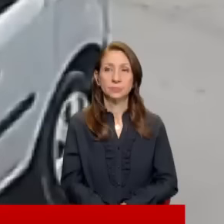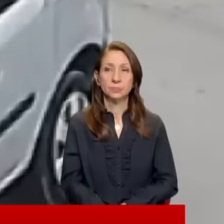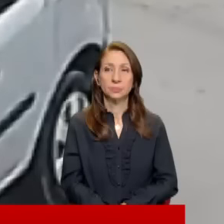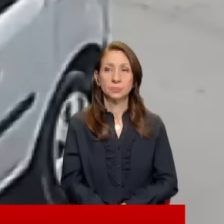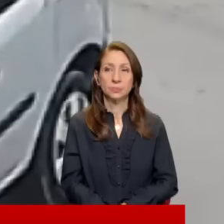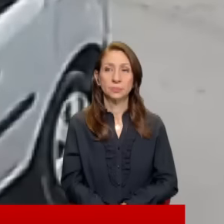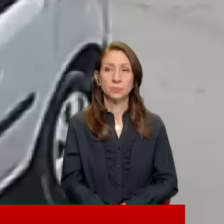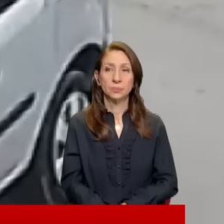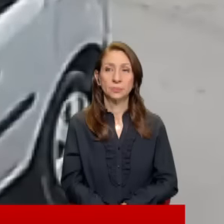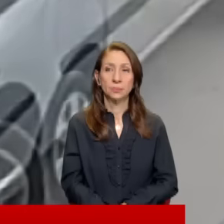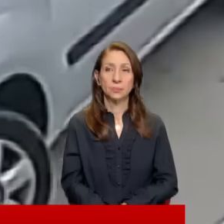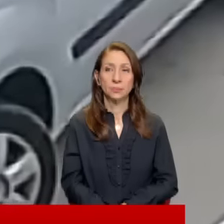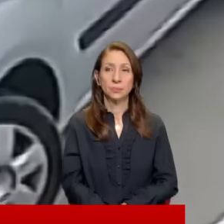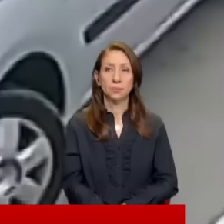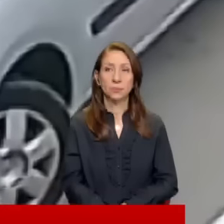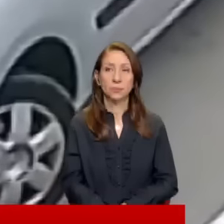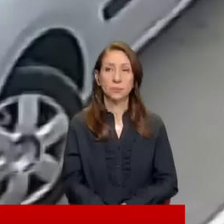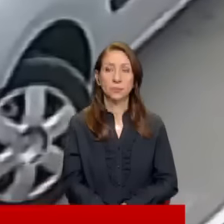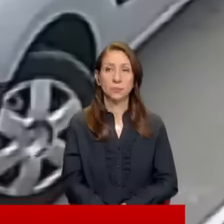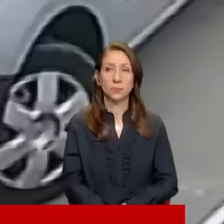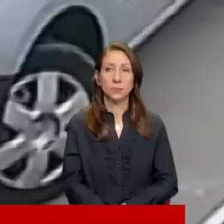ana Tamam